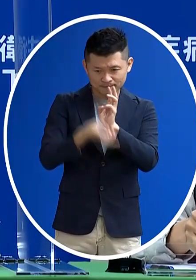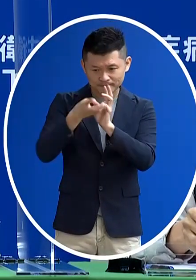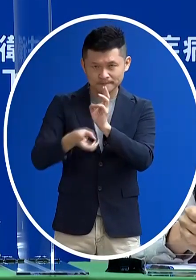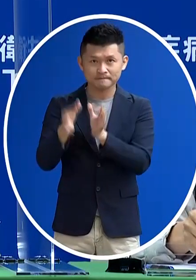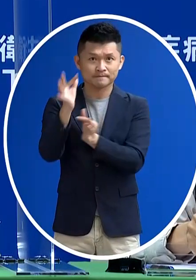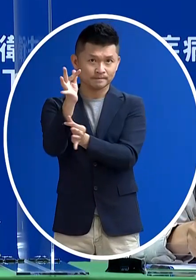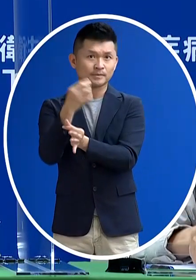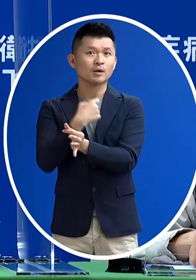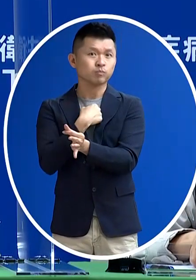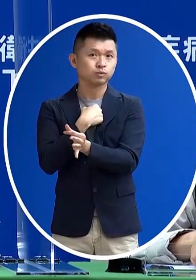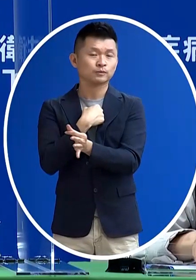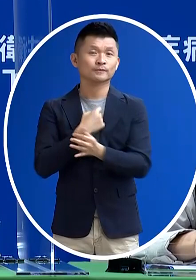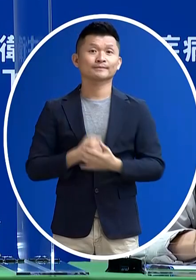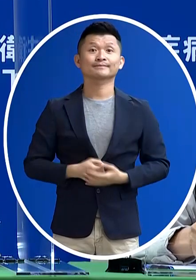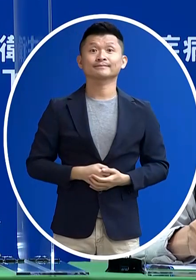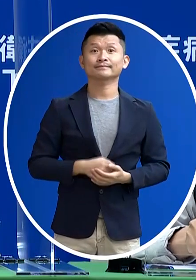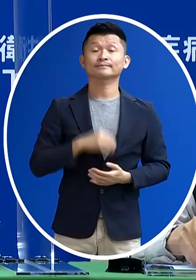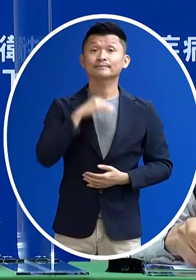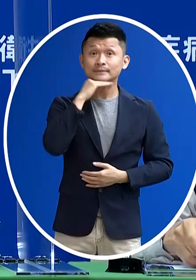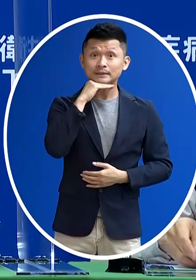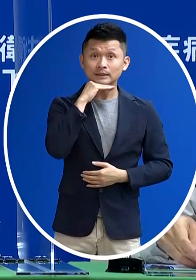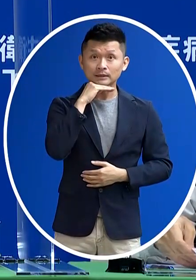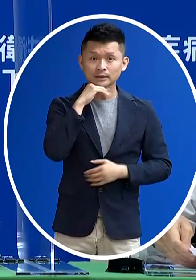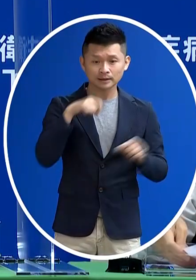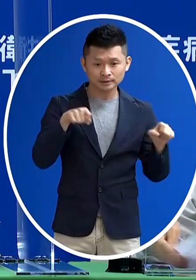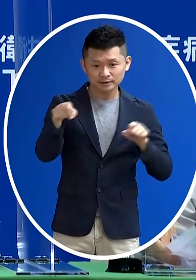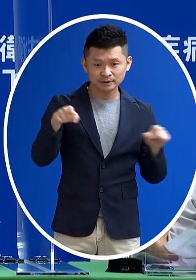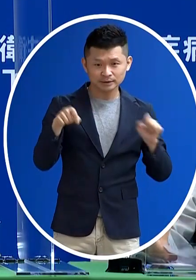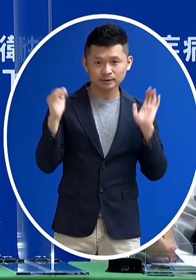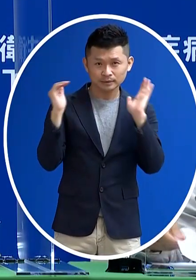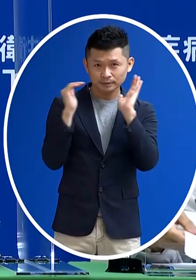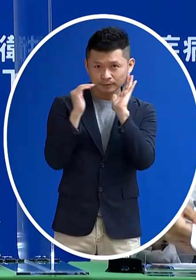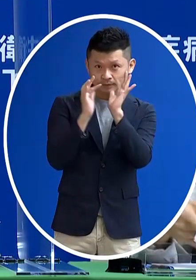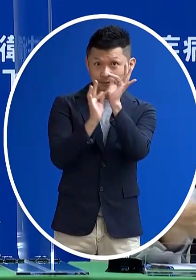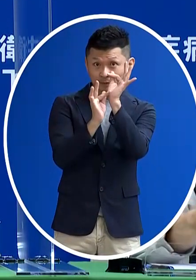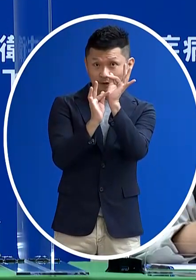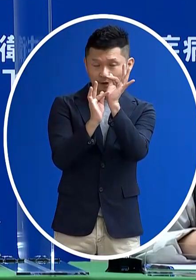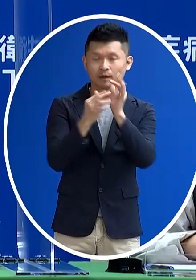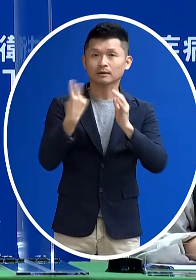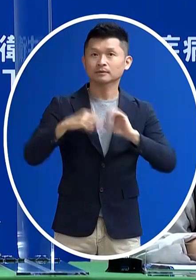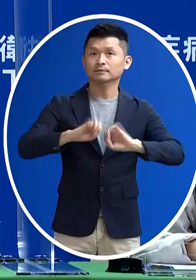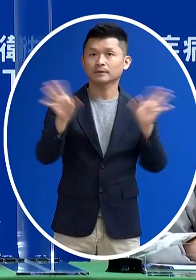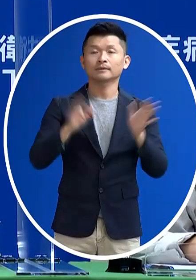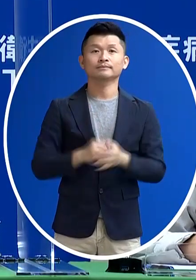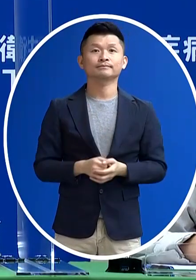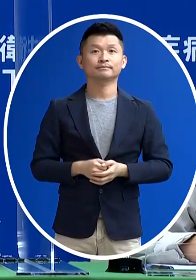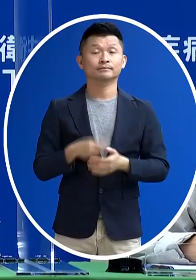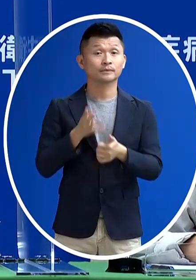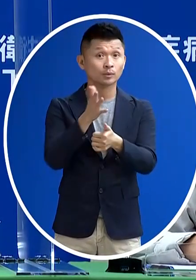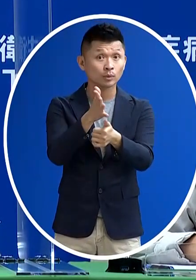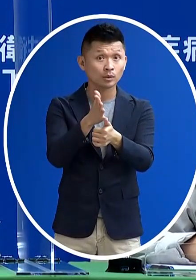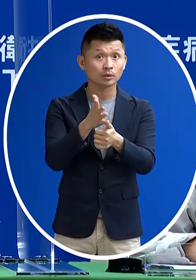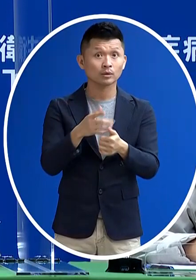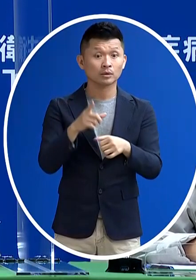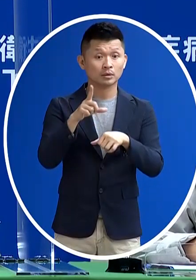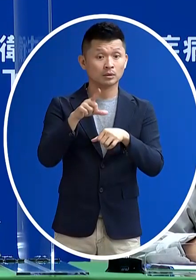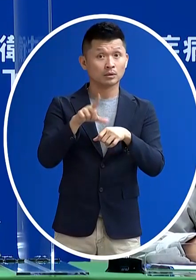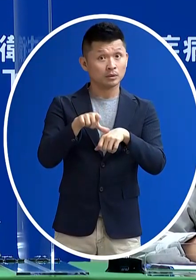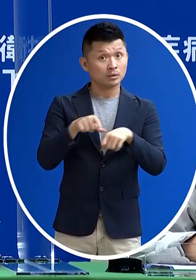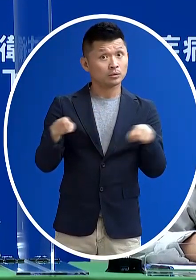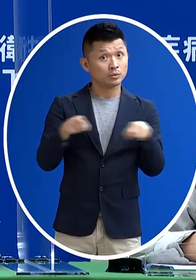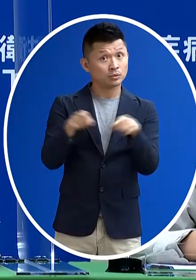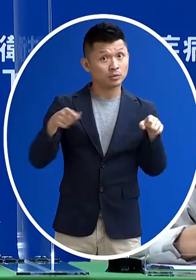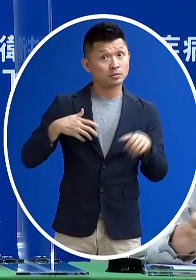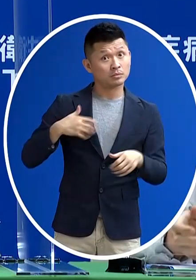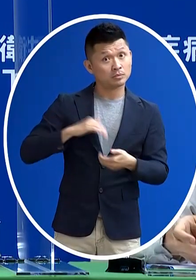后都完成有一定的程度的规划之后，再做推出这样。 所以还不确定要多久这样子吗？